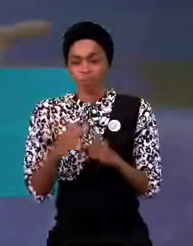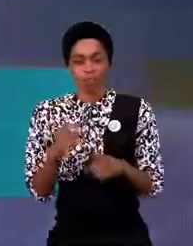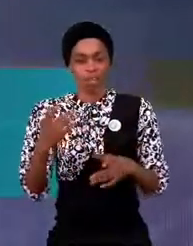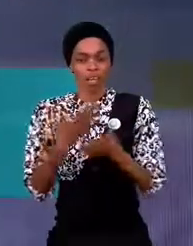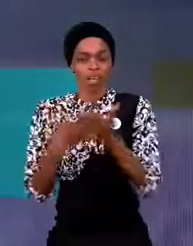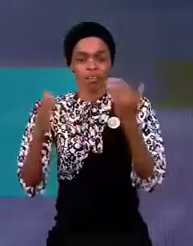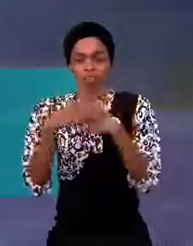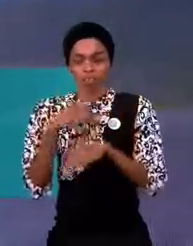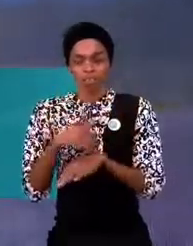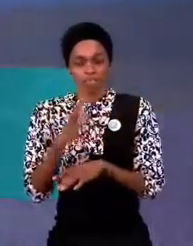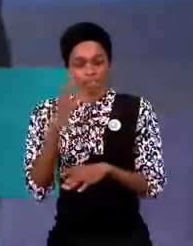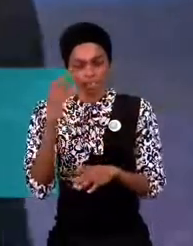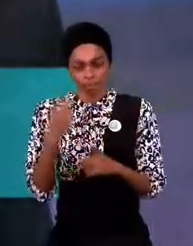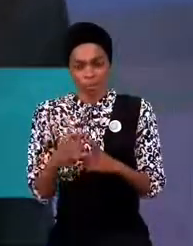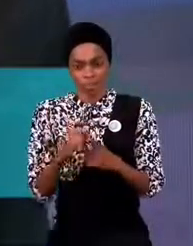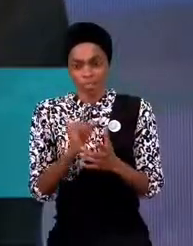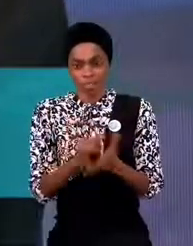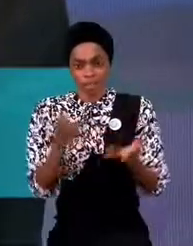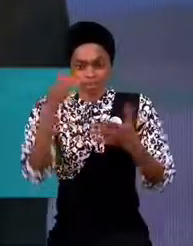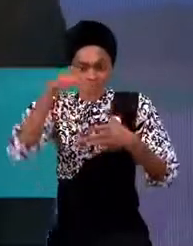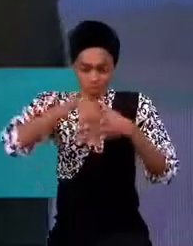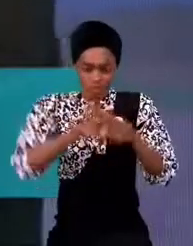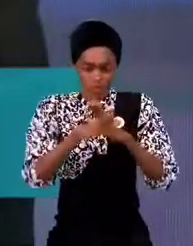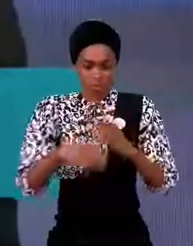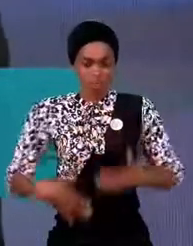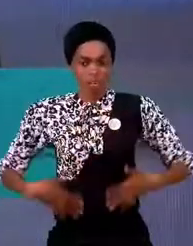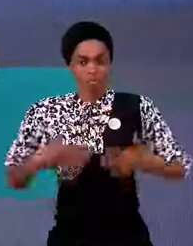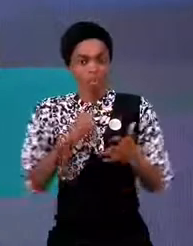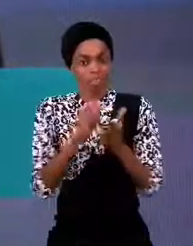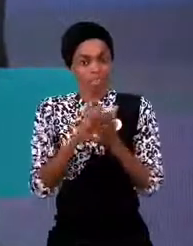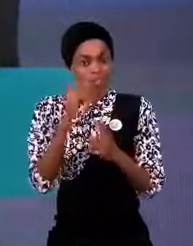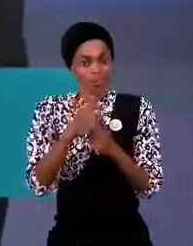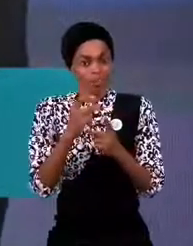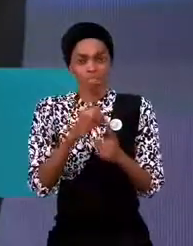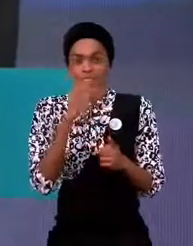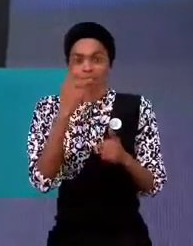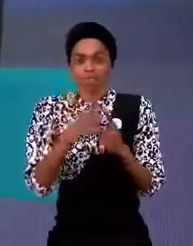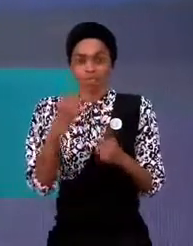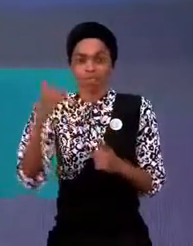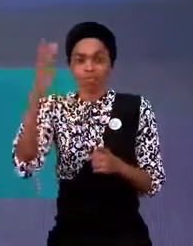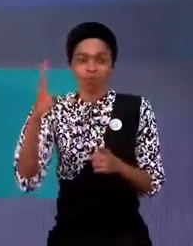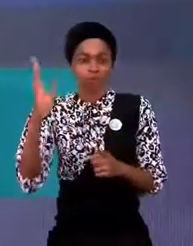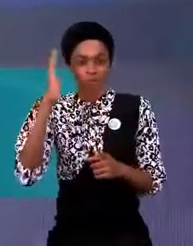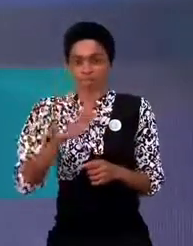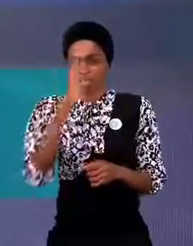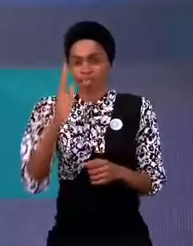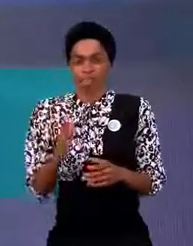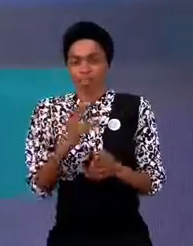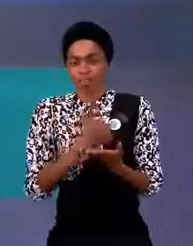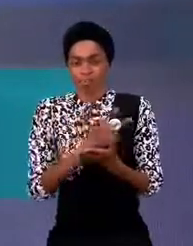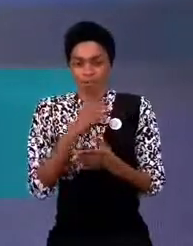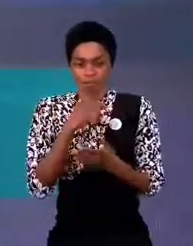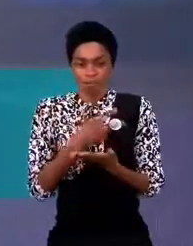la parole de Dieu, ne faillit jamais. Elle accomplira ce que Dieu l'a